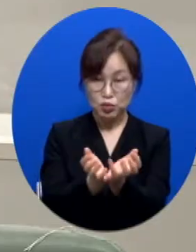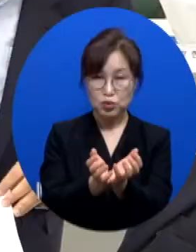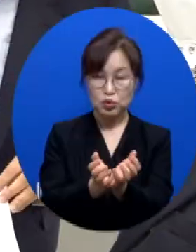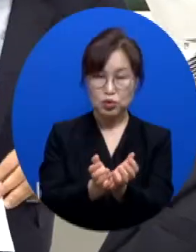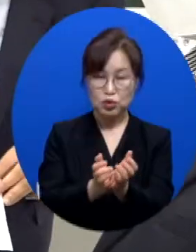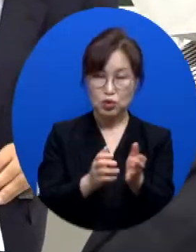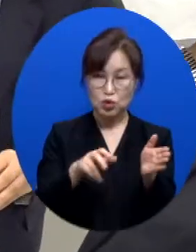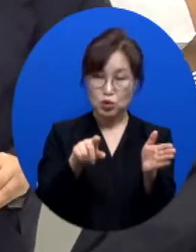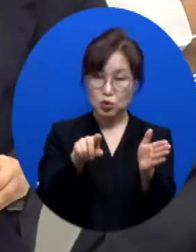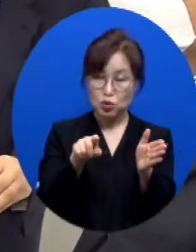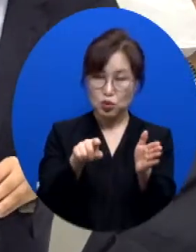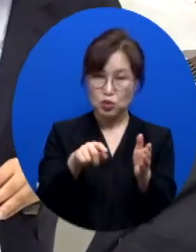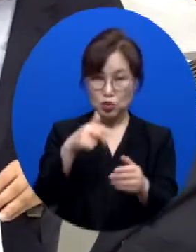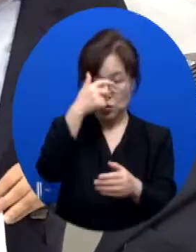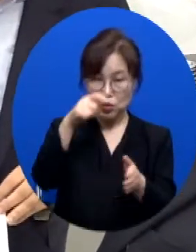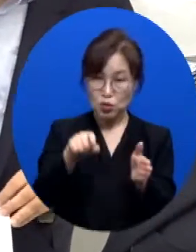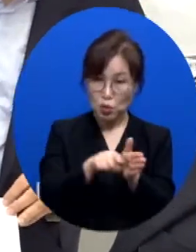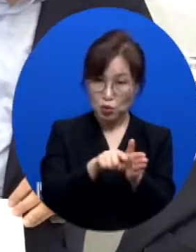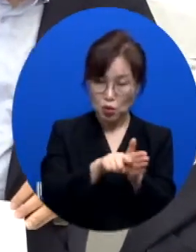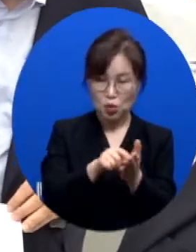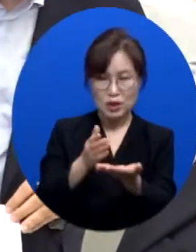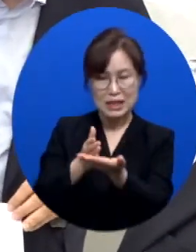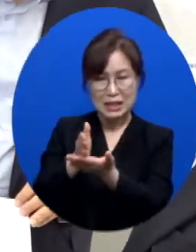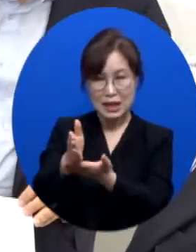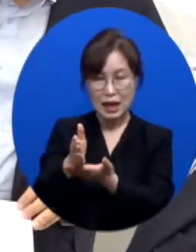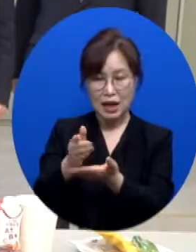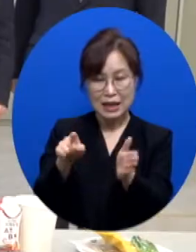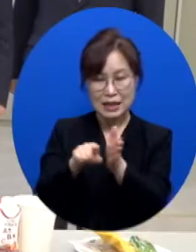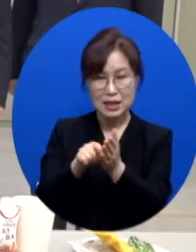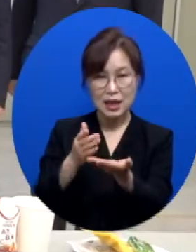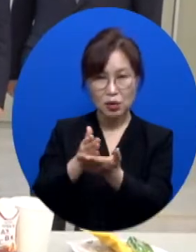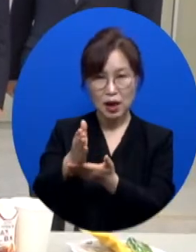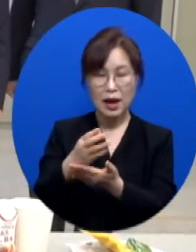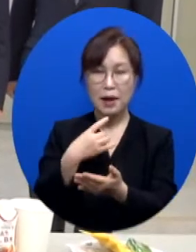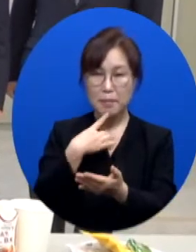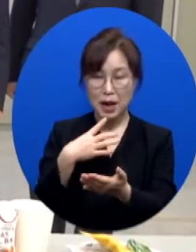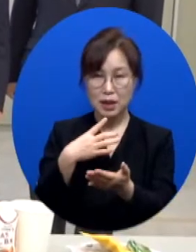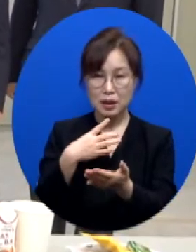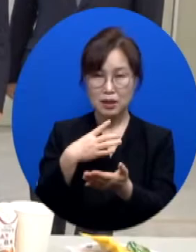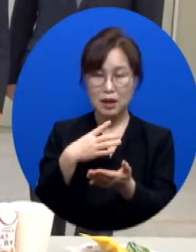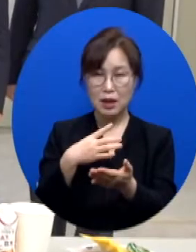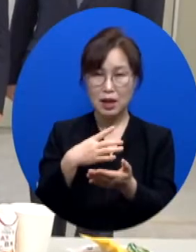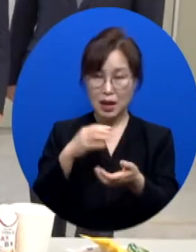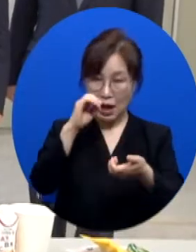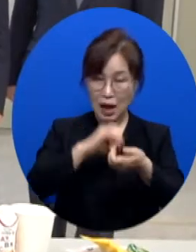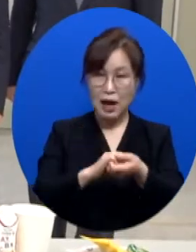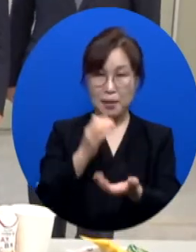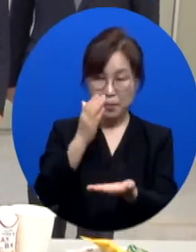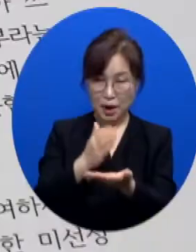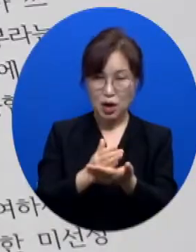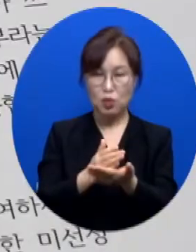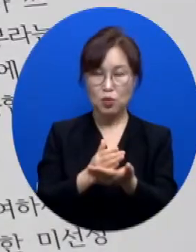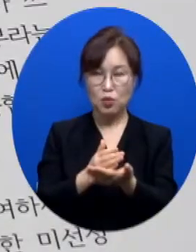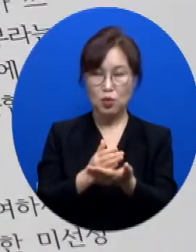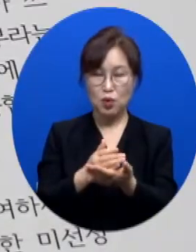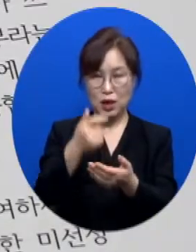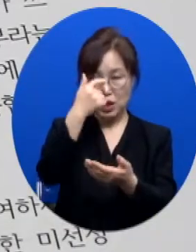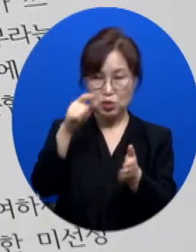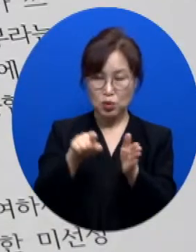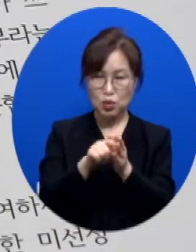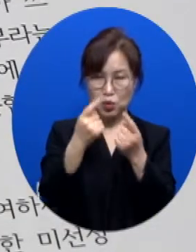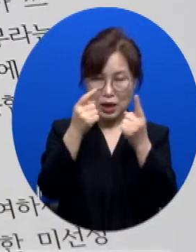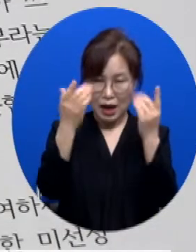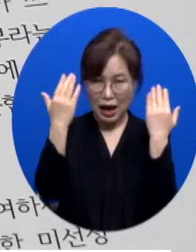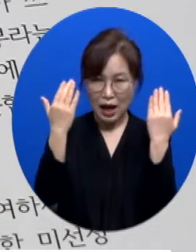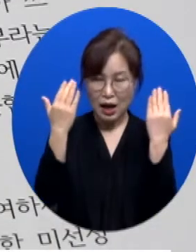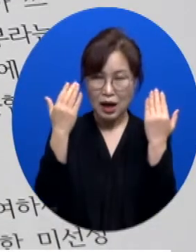인정 범위를 신학과로만 국한하고 기독교 대학의 특수성과 정체성을 인정하지 않았다며 기독교 정체성